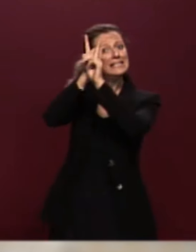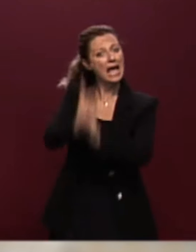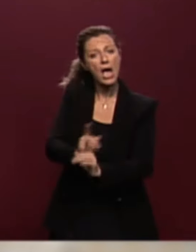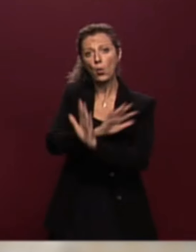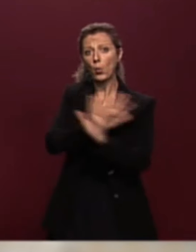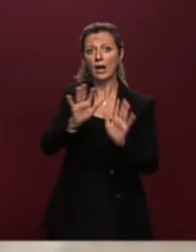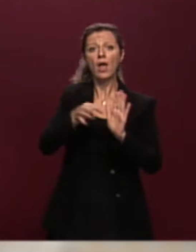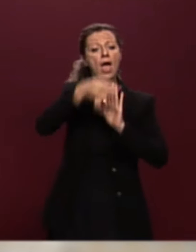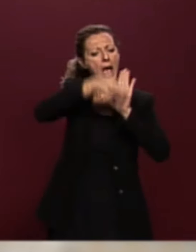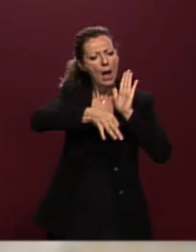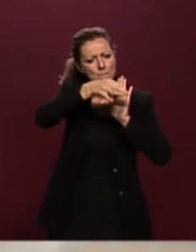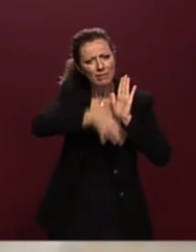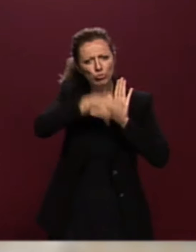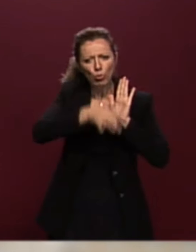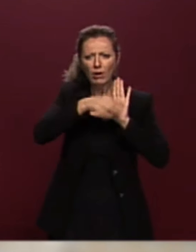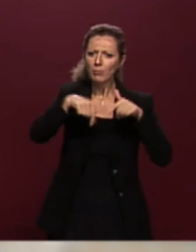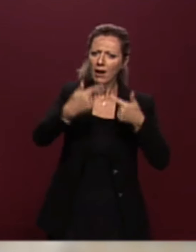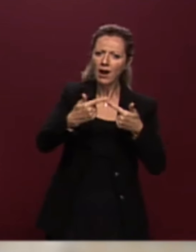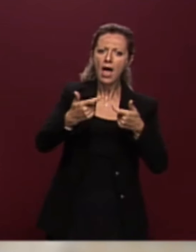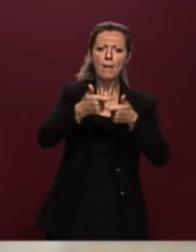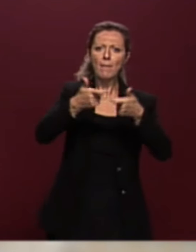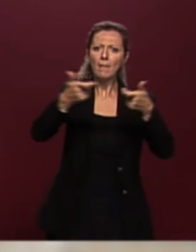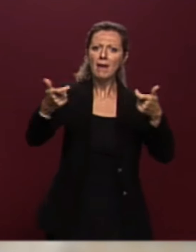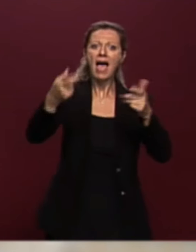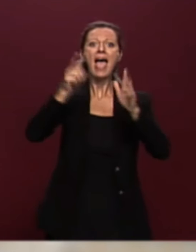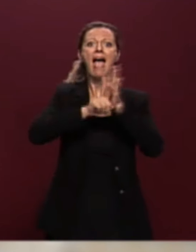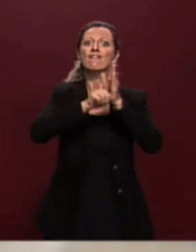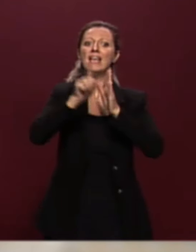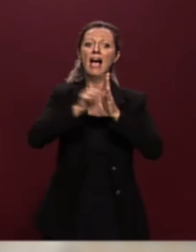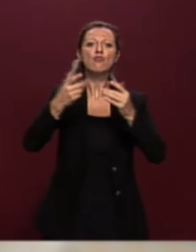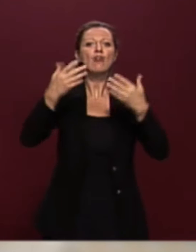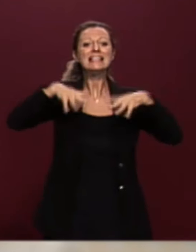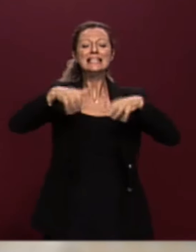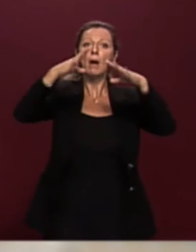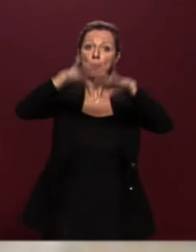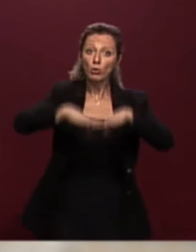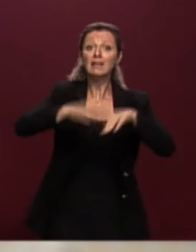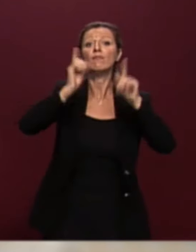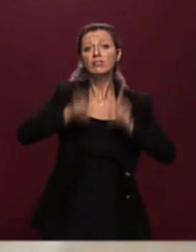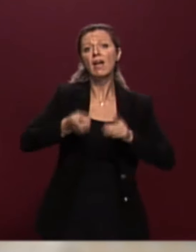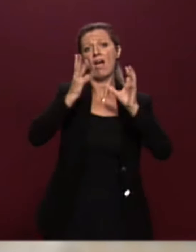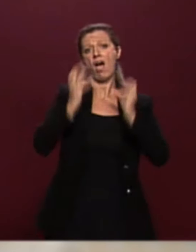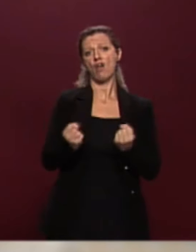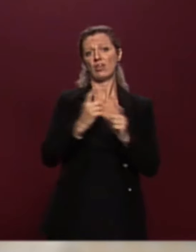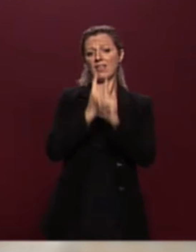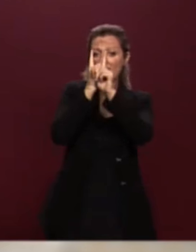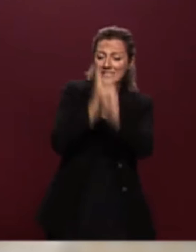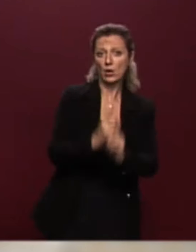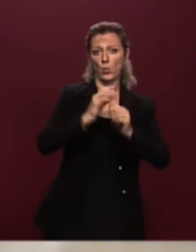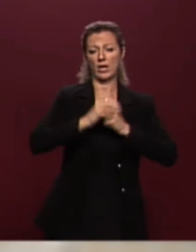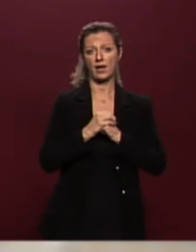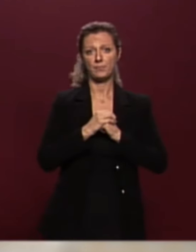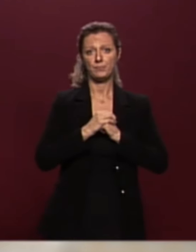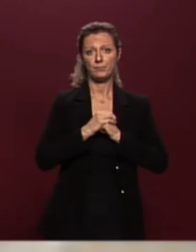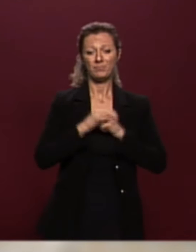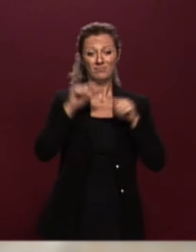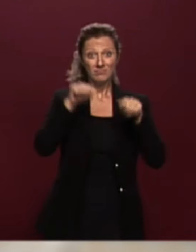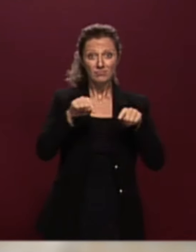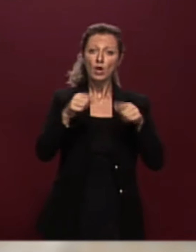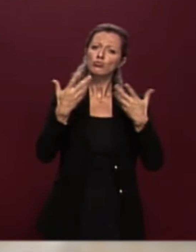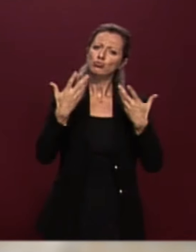per accrescere l'efficacia del sistema protettivo. Questi aspetti sono oggetto di un'indagine da